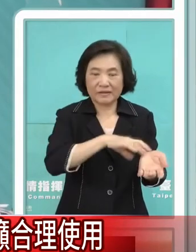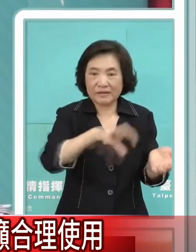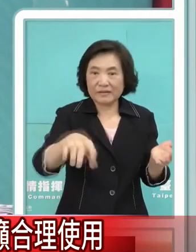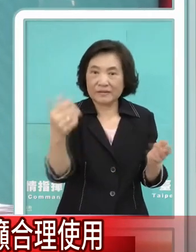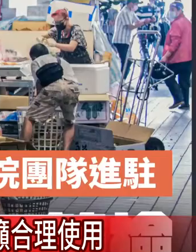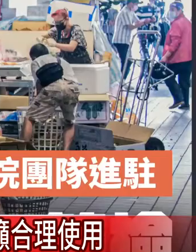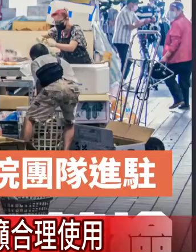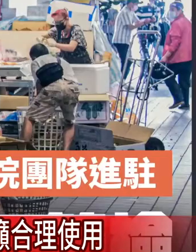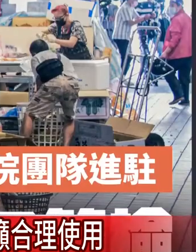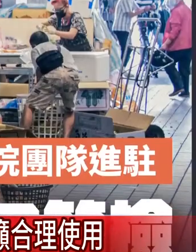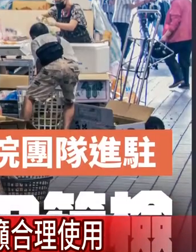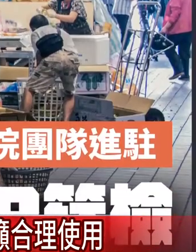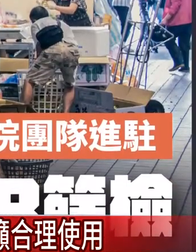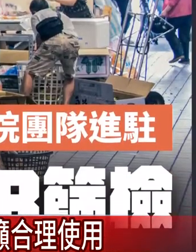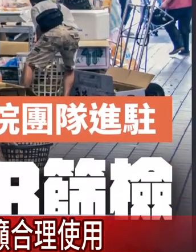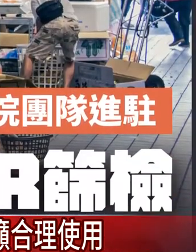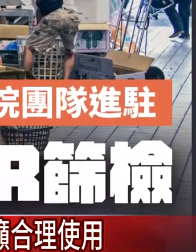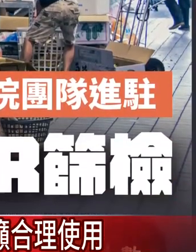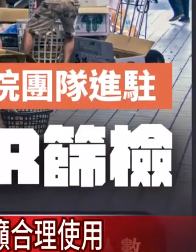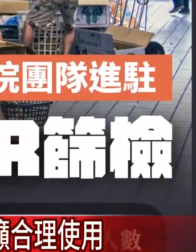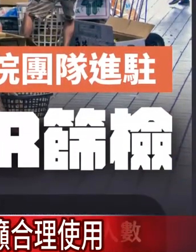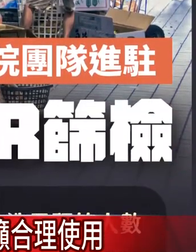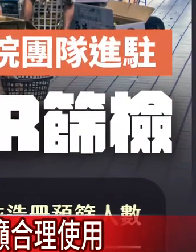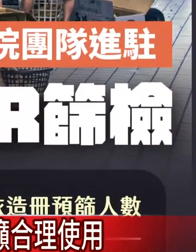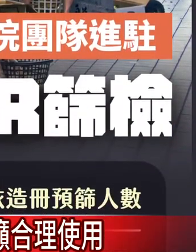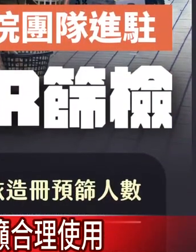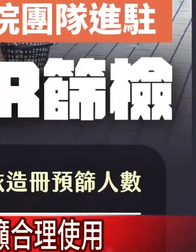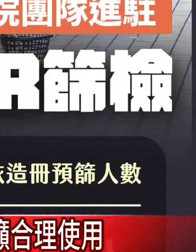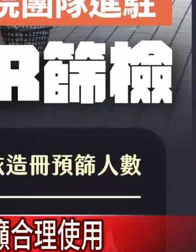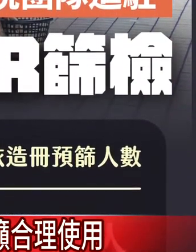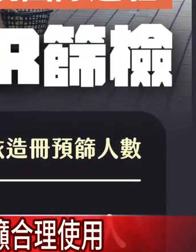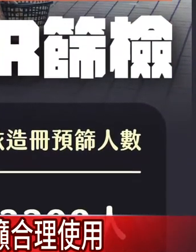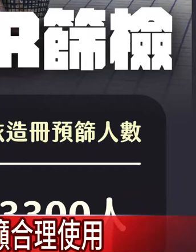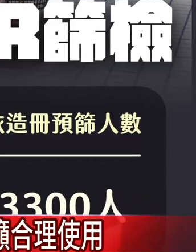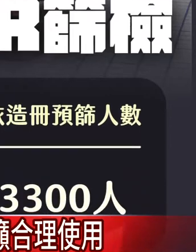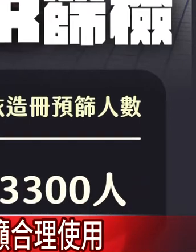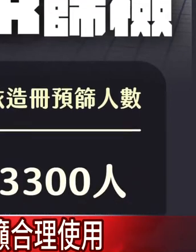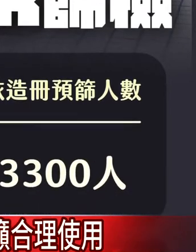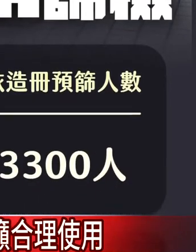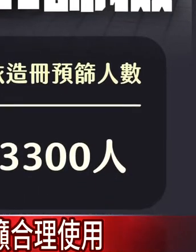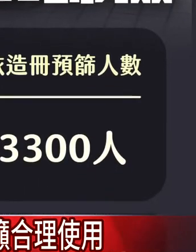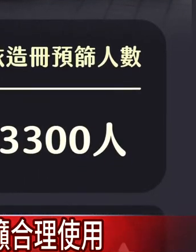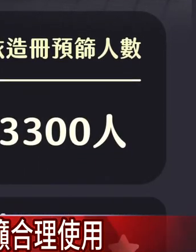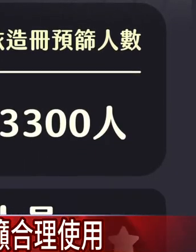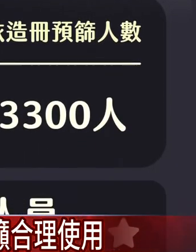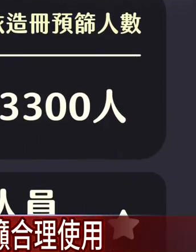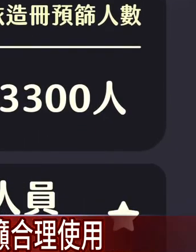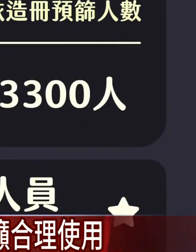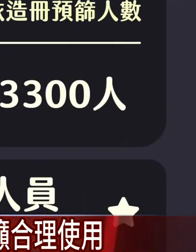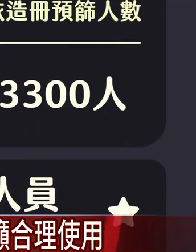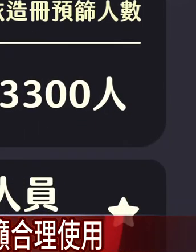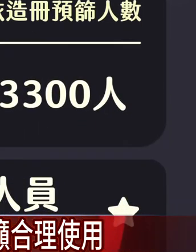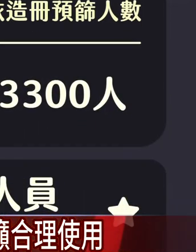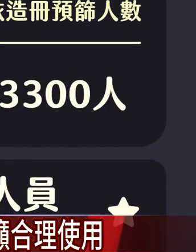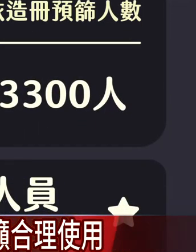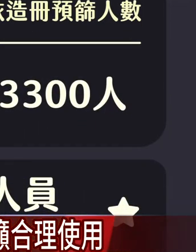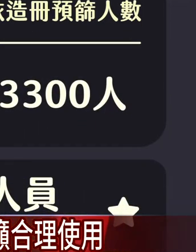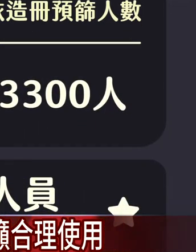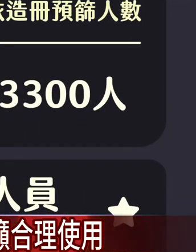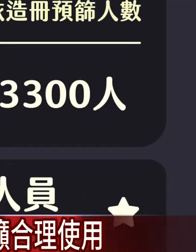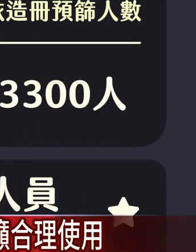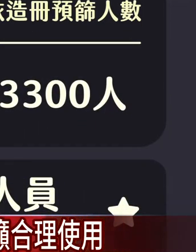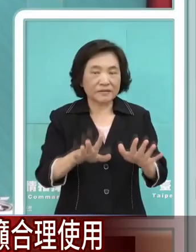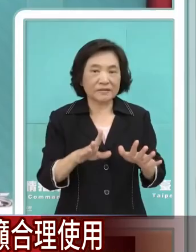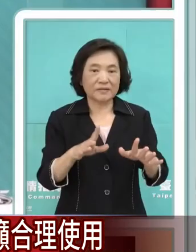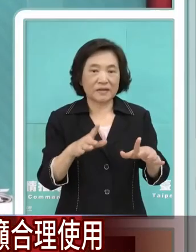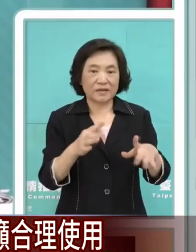筛检出1490人，另外我们在外面有三个机动站，那也加起来是2427人，那目前为止